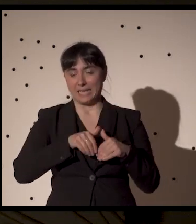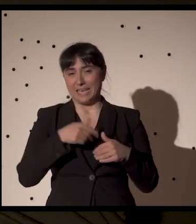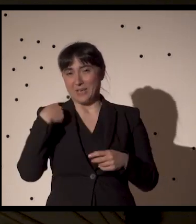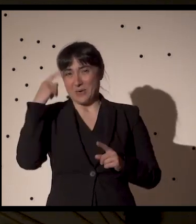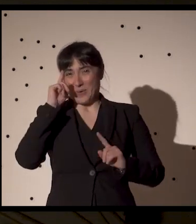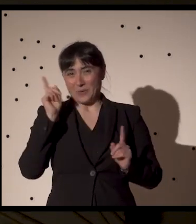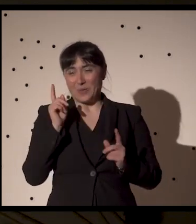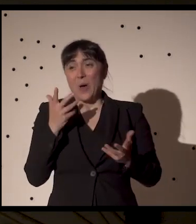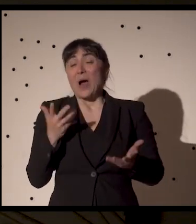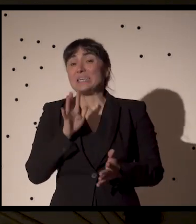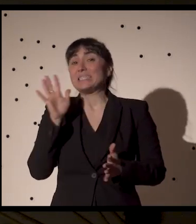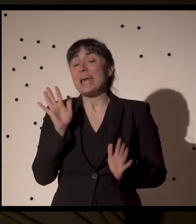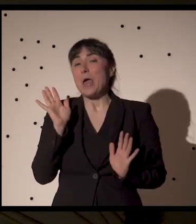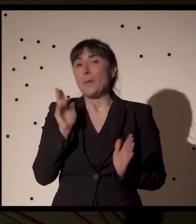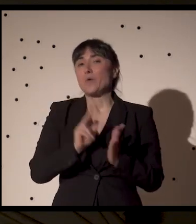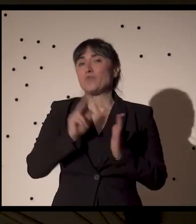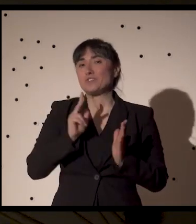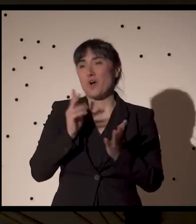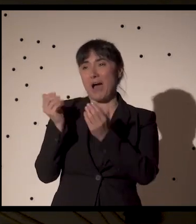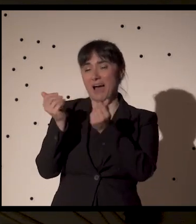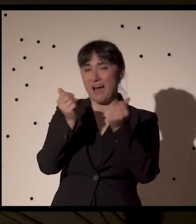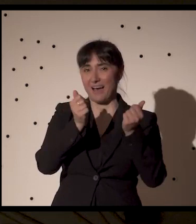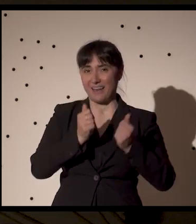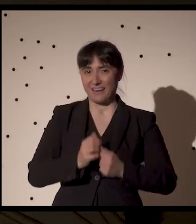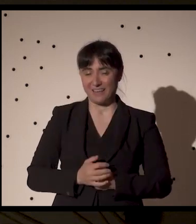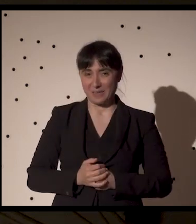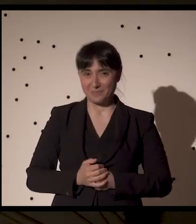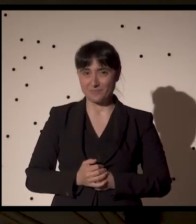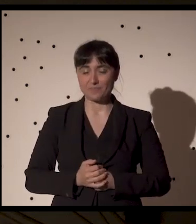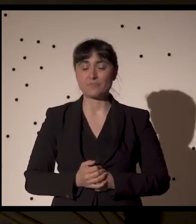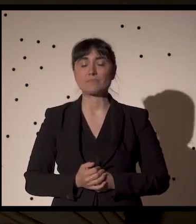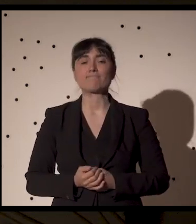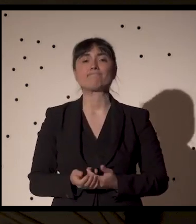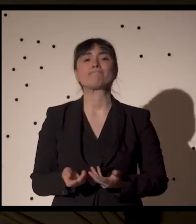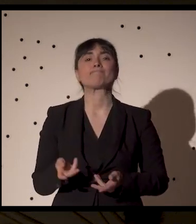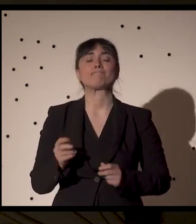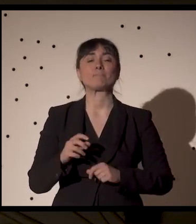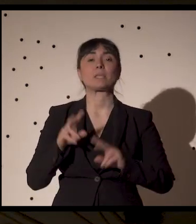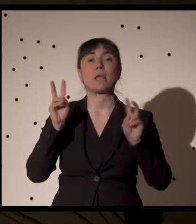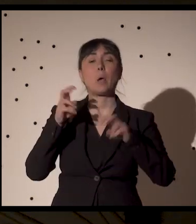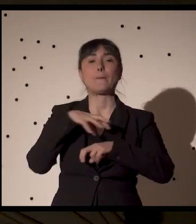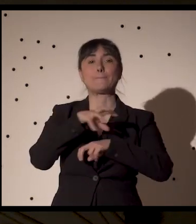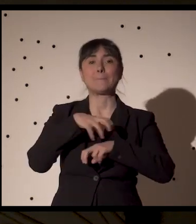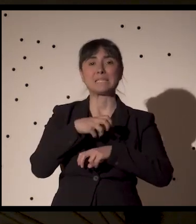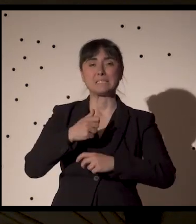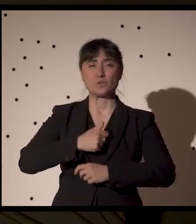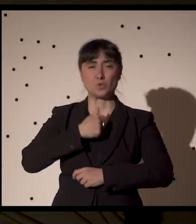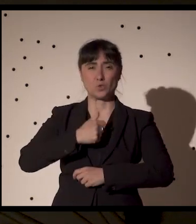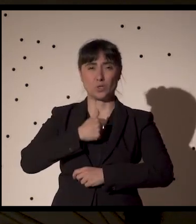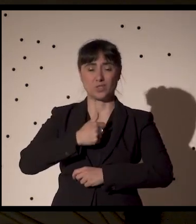il suo addio ufficiale e poi ancora il ministero della solitudine di casa